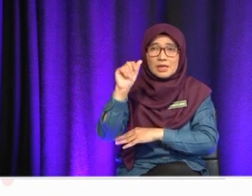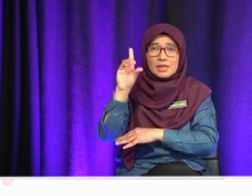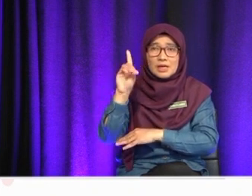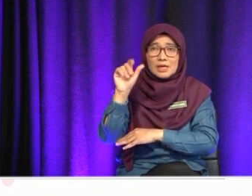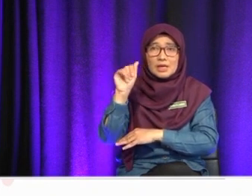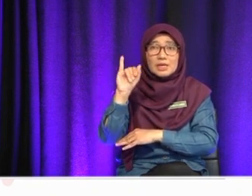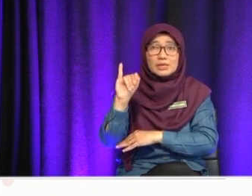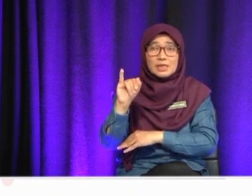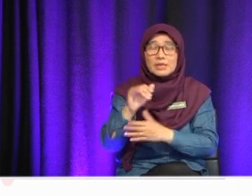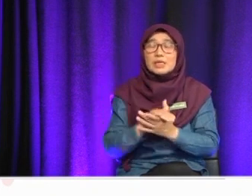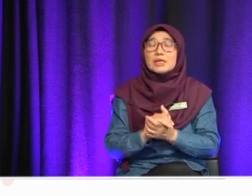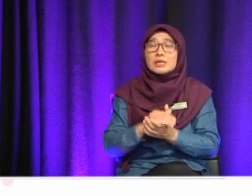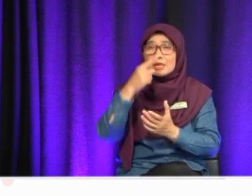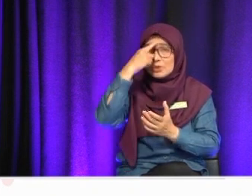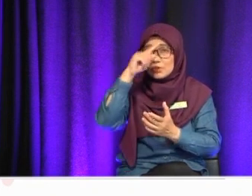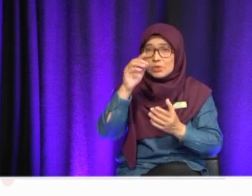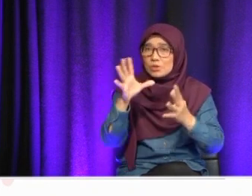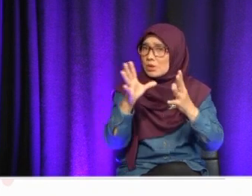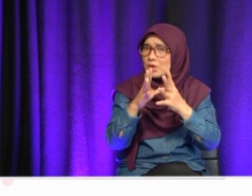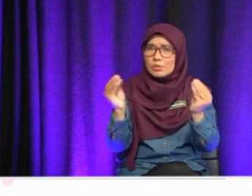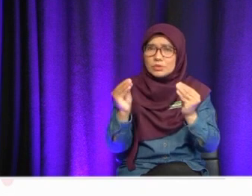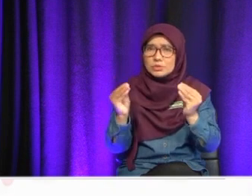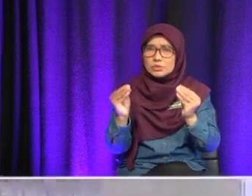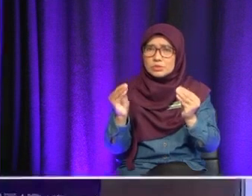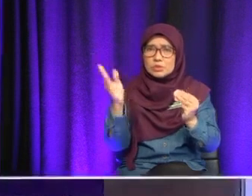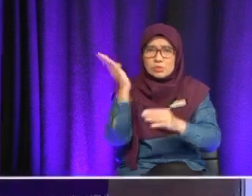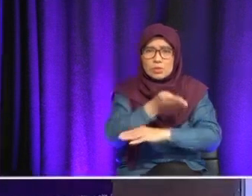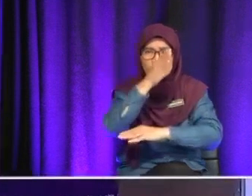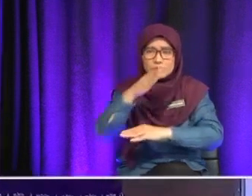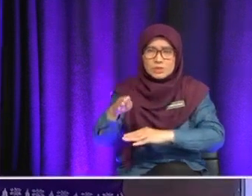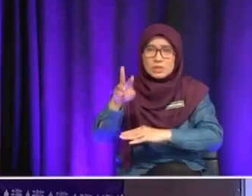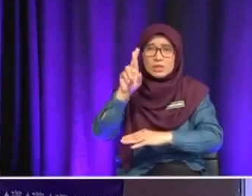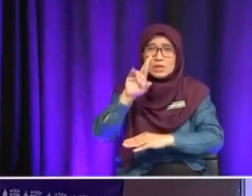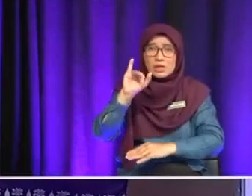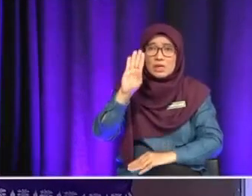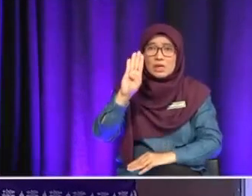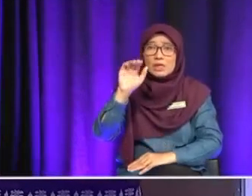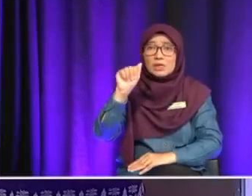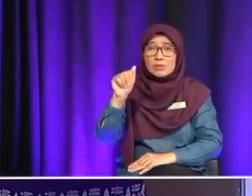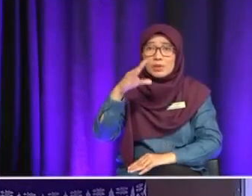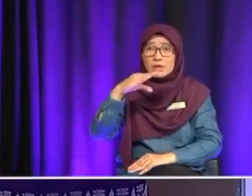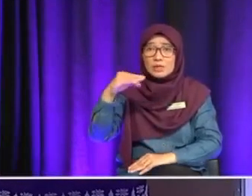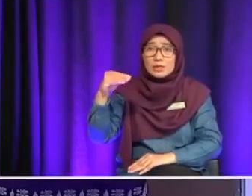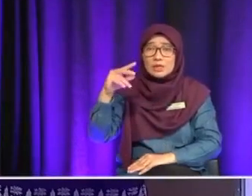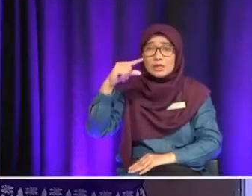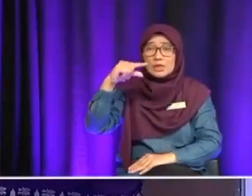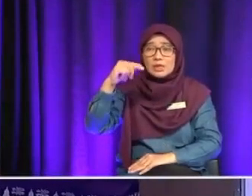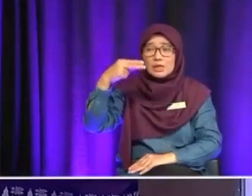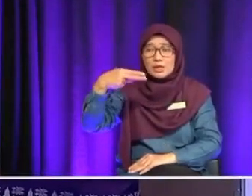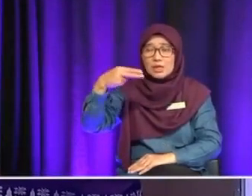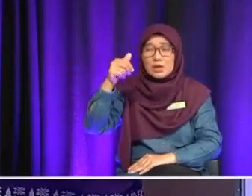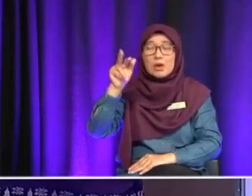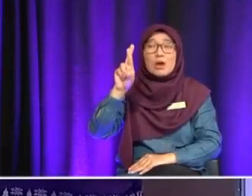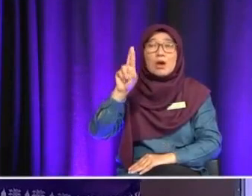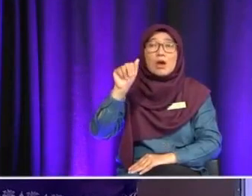menghapuskan riba dan gharar. Jadi dia lebih kurang dengan konsep kafalah. Cuma ar-rahnu ini jaminannya